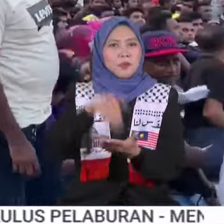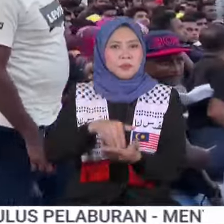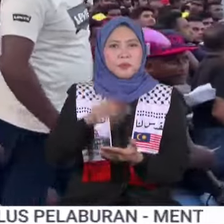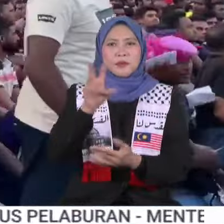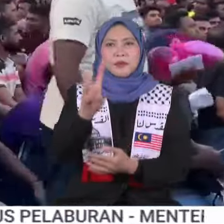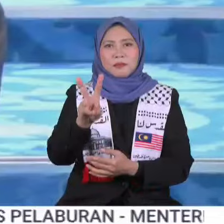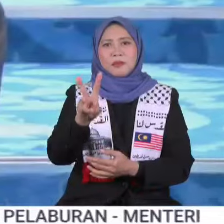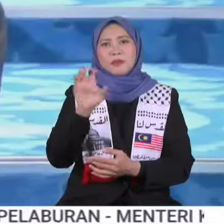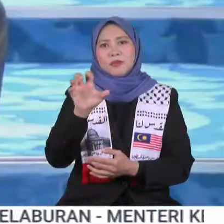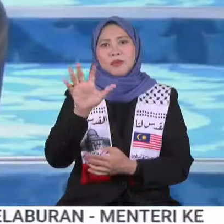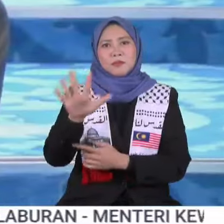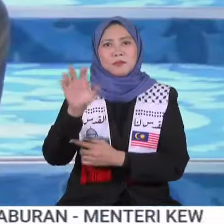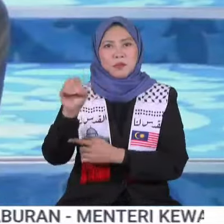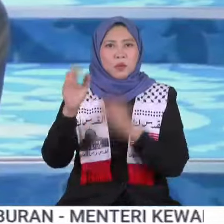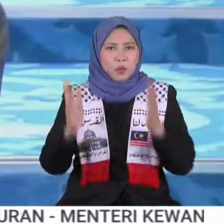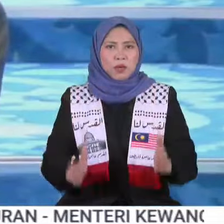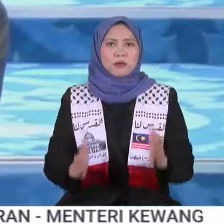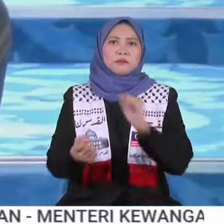20,650